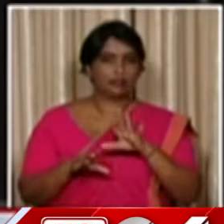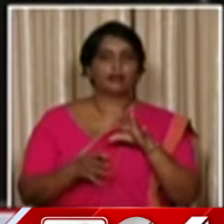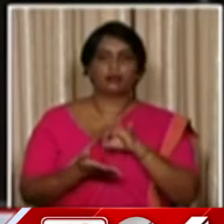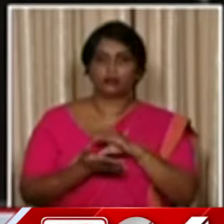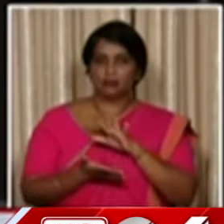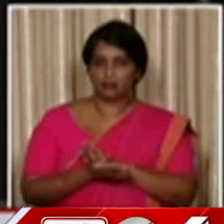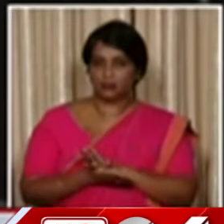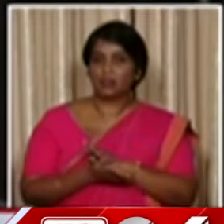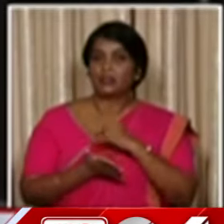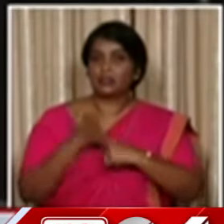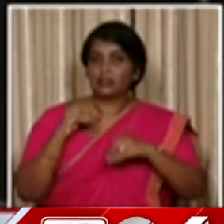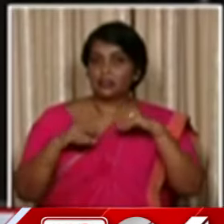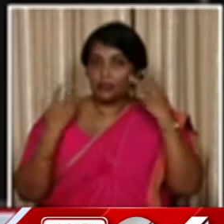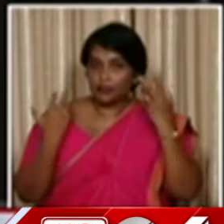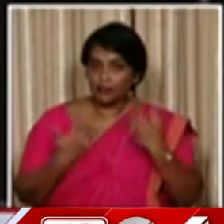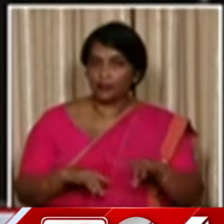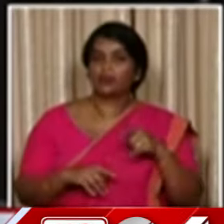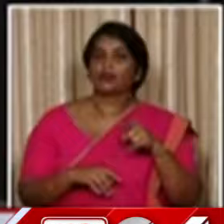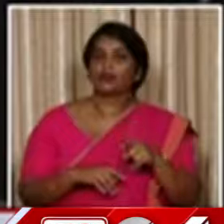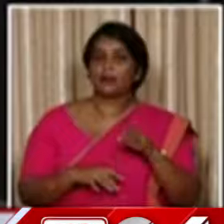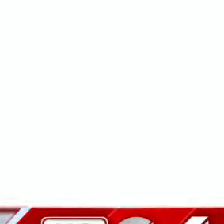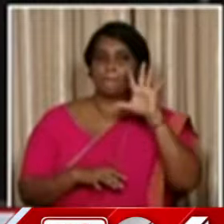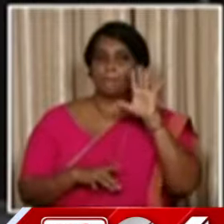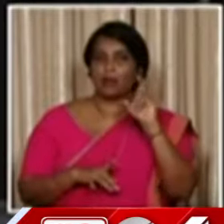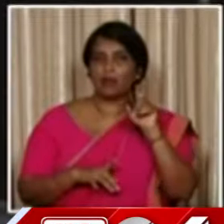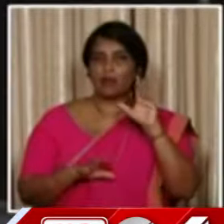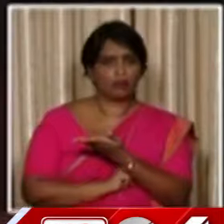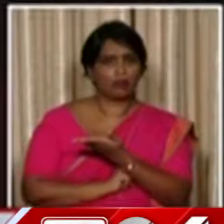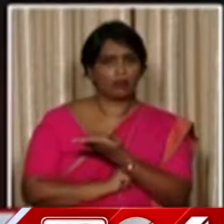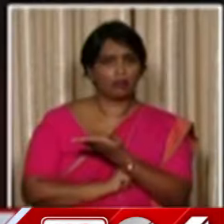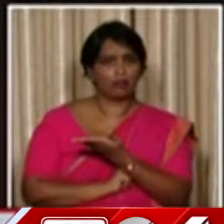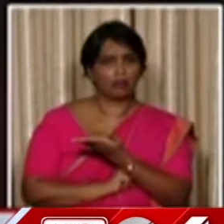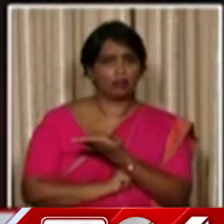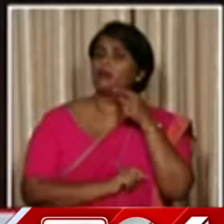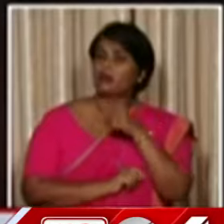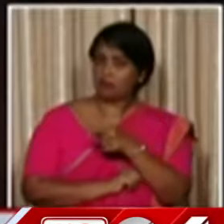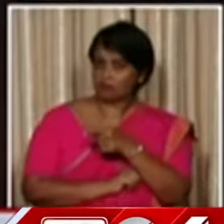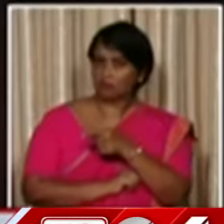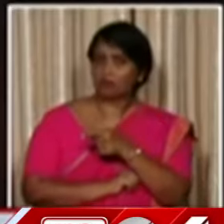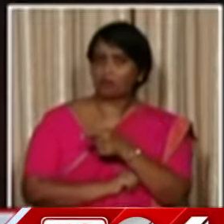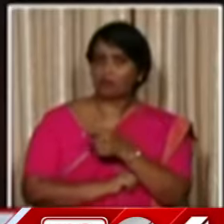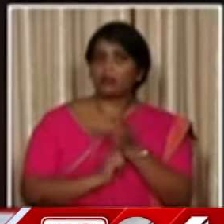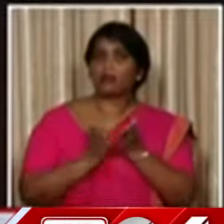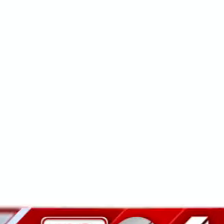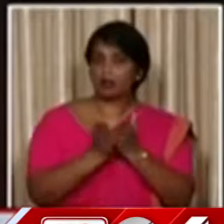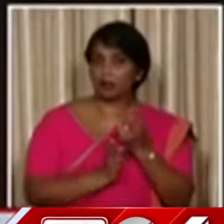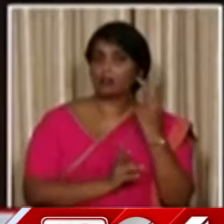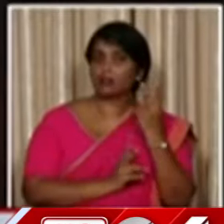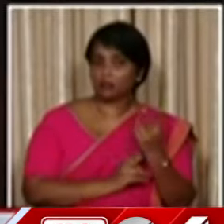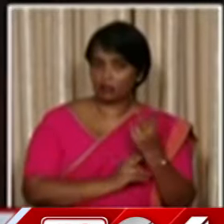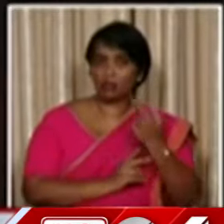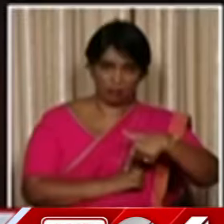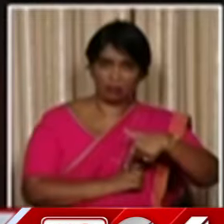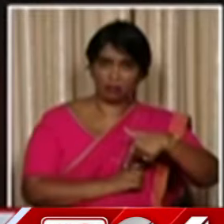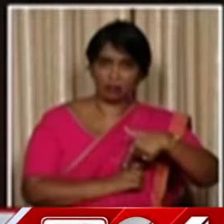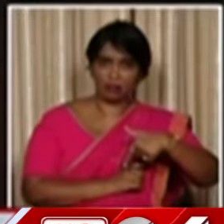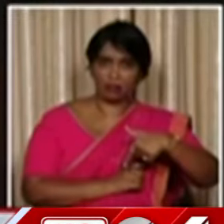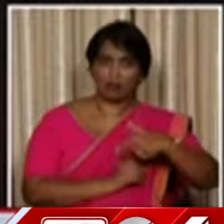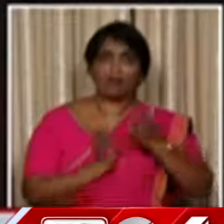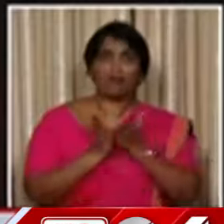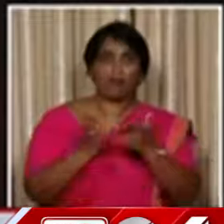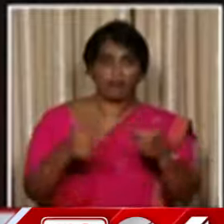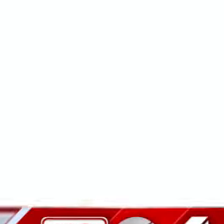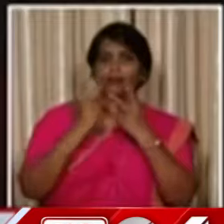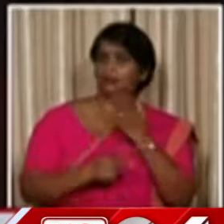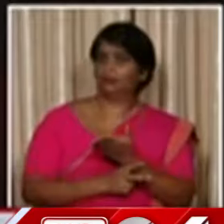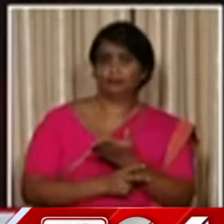තිනවකු ඒ නිසා ඡන්දය අවසන් වෙච්ච නිසා තමයි පහමාරාය වගේ වෙලාව උනේ එතකොට අර යාත්‍රා දෙකට තෙල් ගැහුවේ වරාය